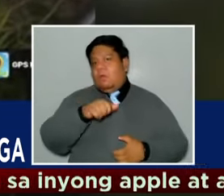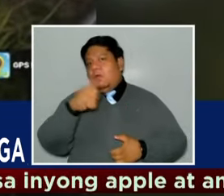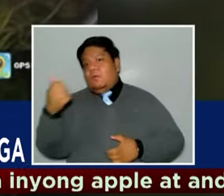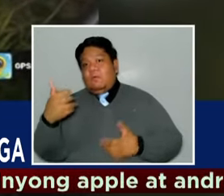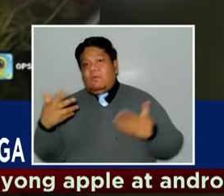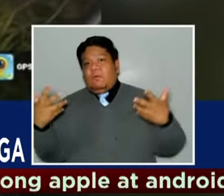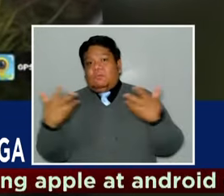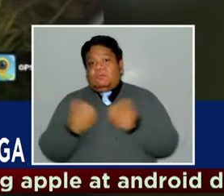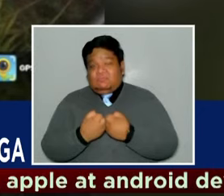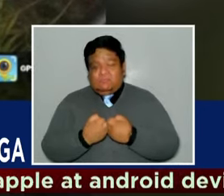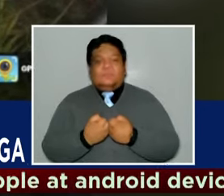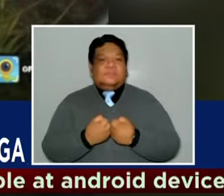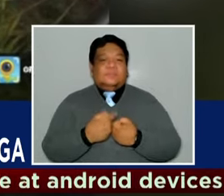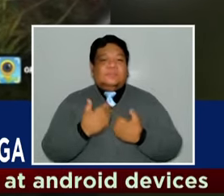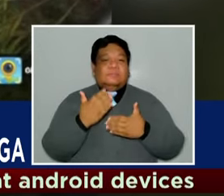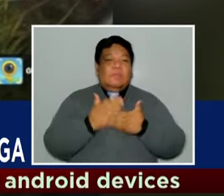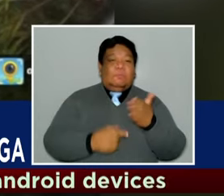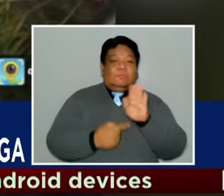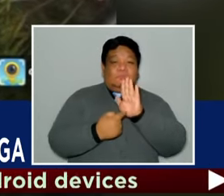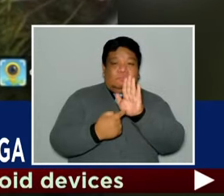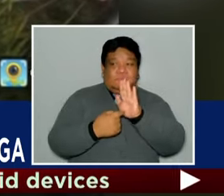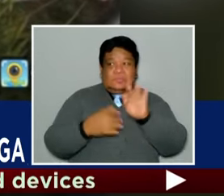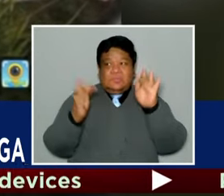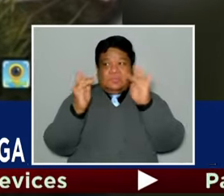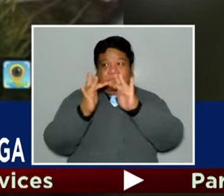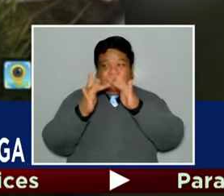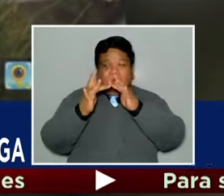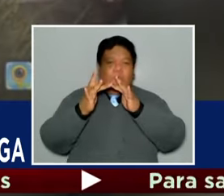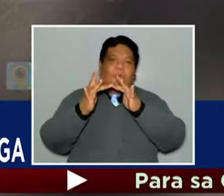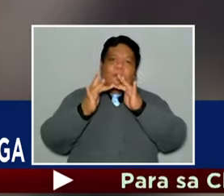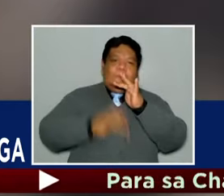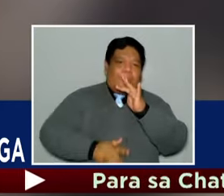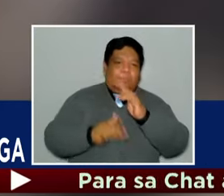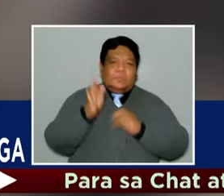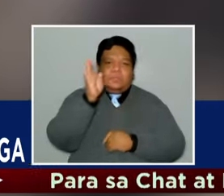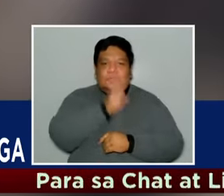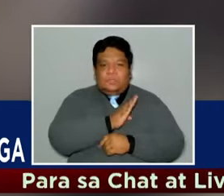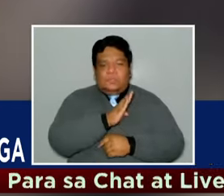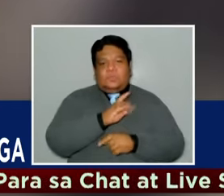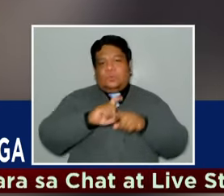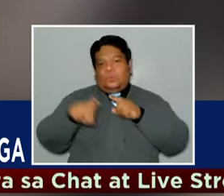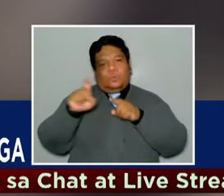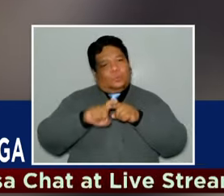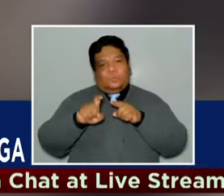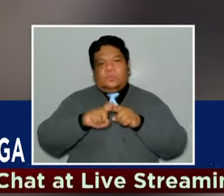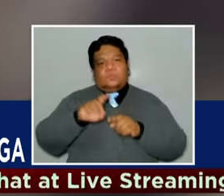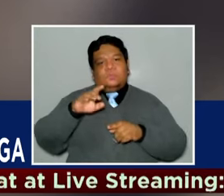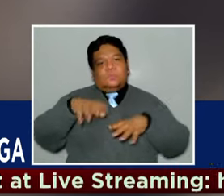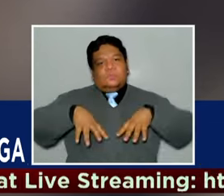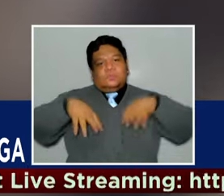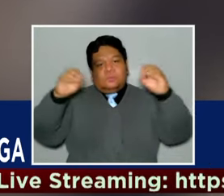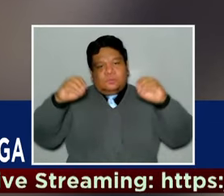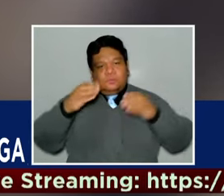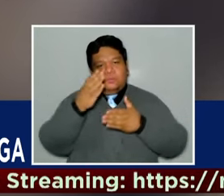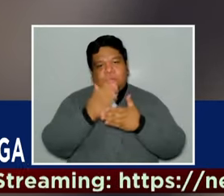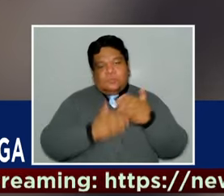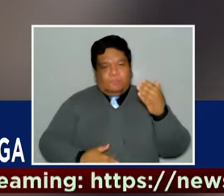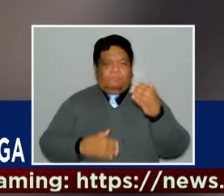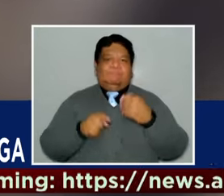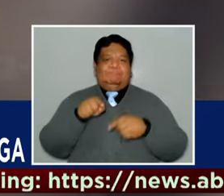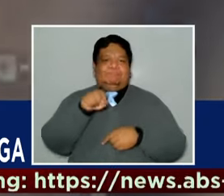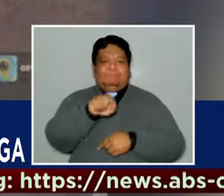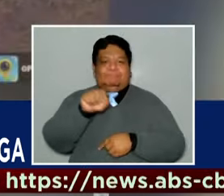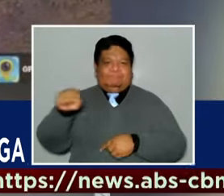sa lugar at internet cables at naperwisyo rin ang linya ng kuryente ng ilang poste sa highway.